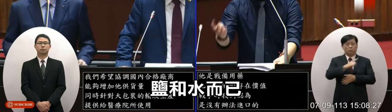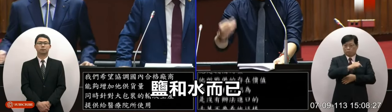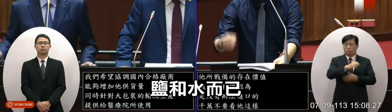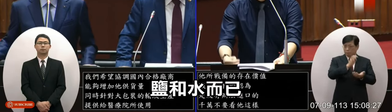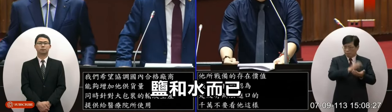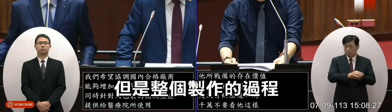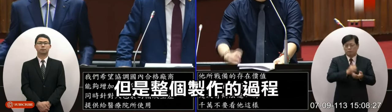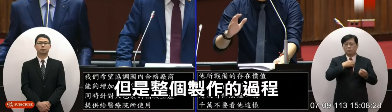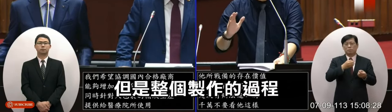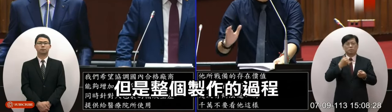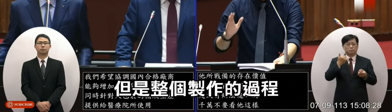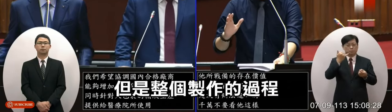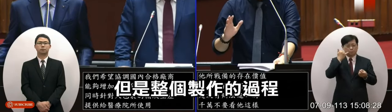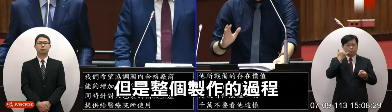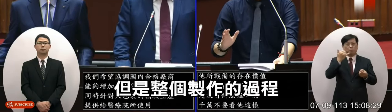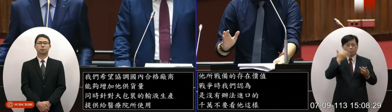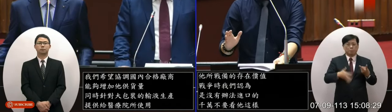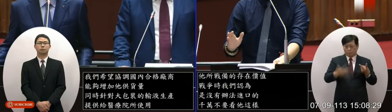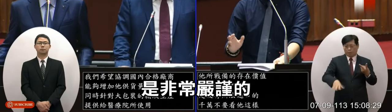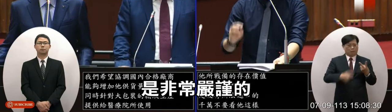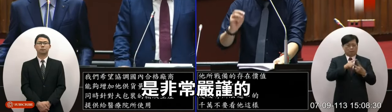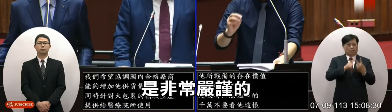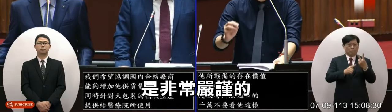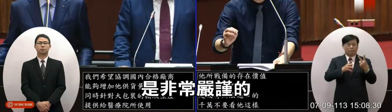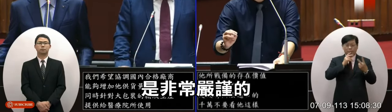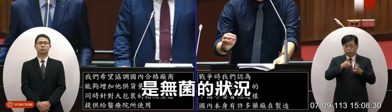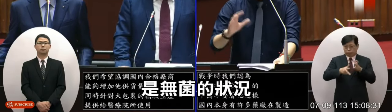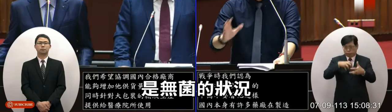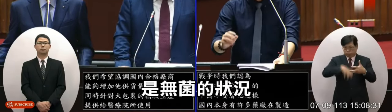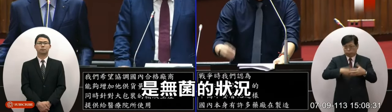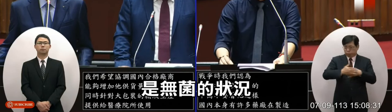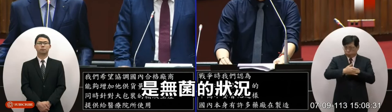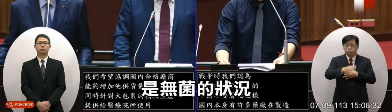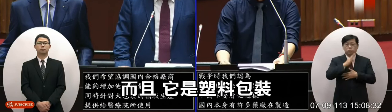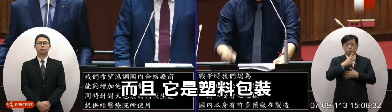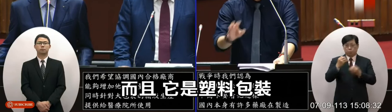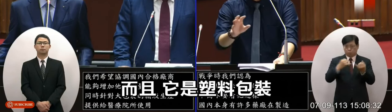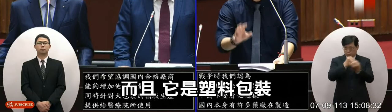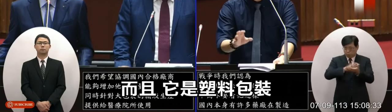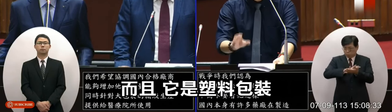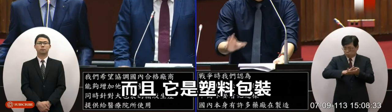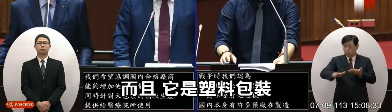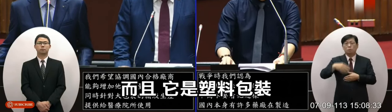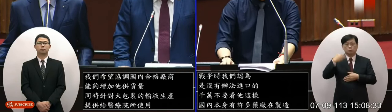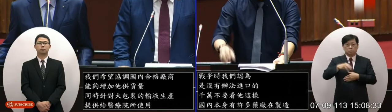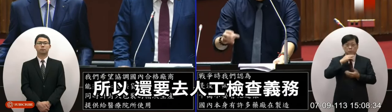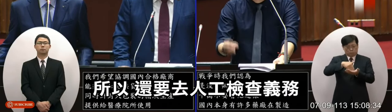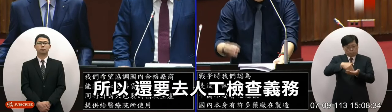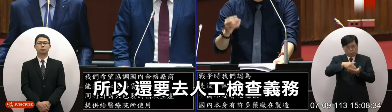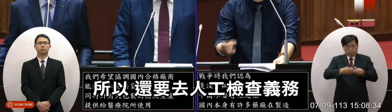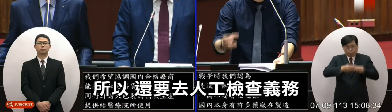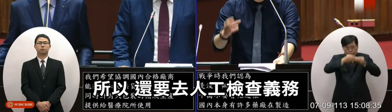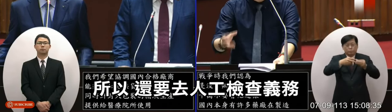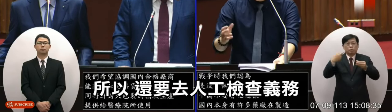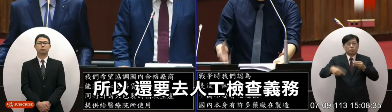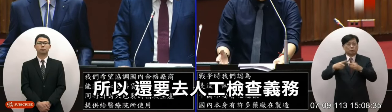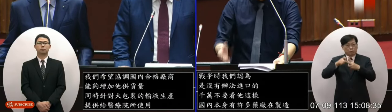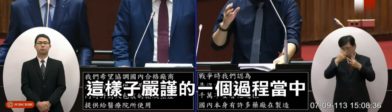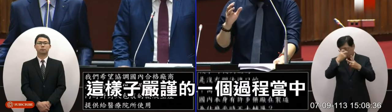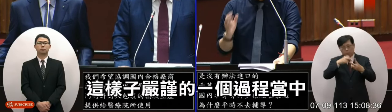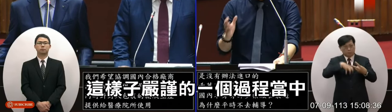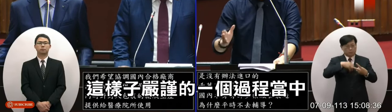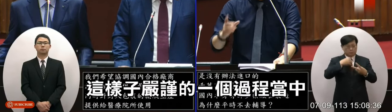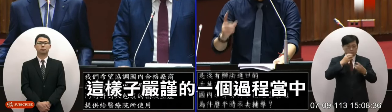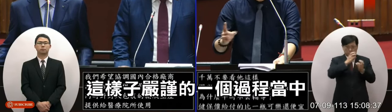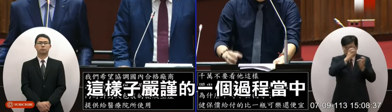便宜，盐和水而已，但是整个制作的过程是非常严谨的，是无菌的状况。而且它是塑料包装，所以还要去人工检查异物，